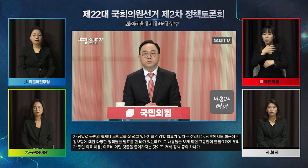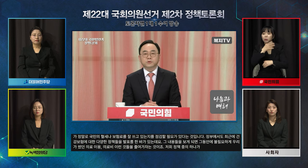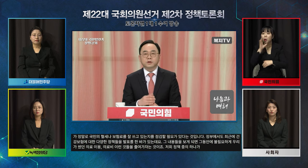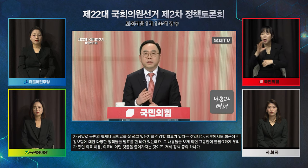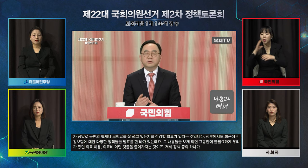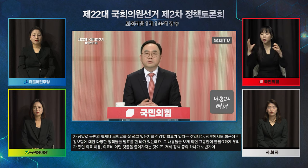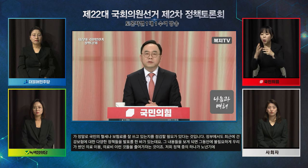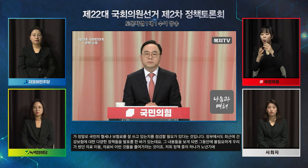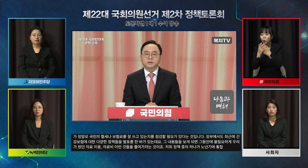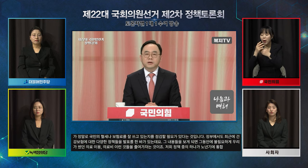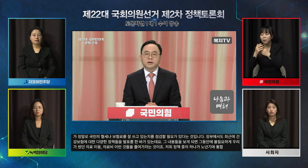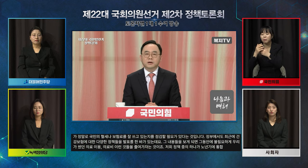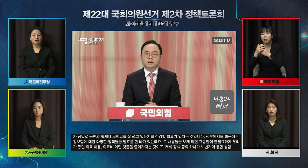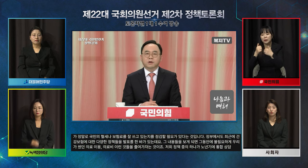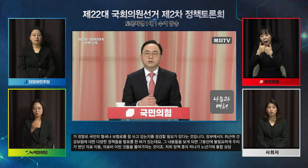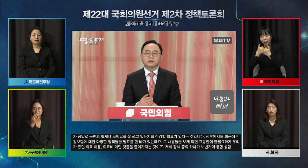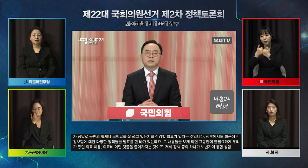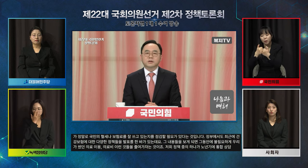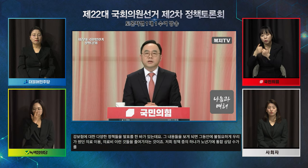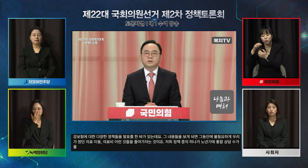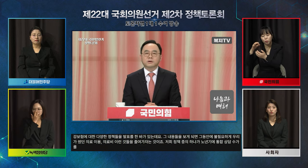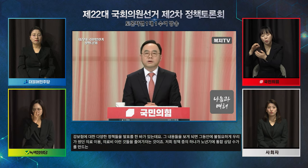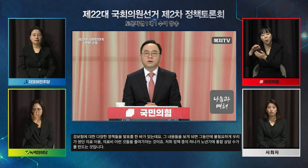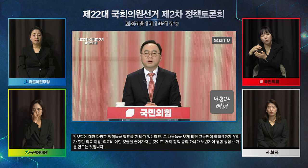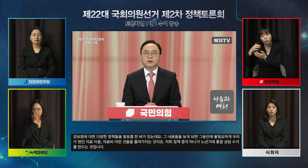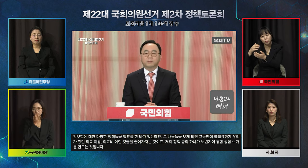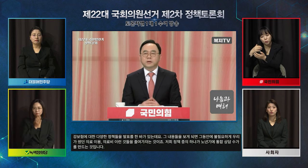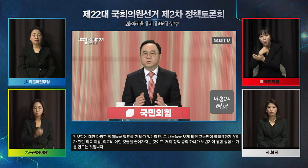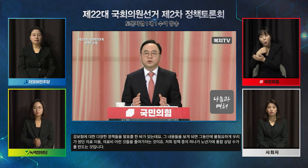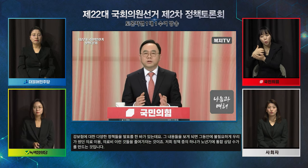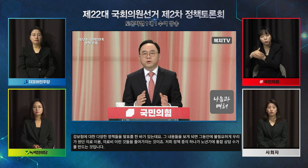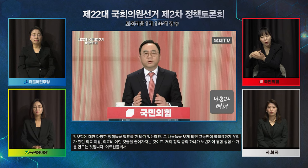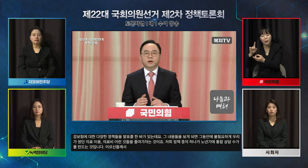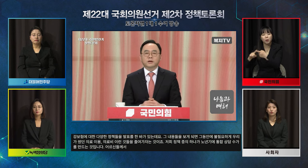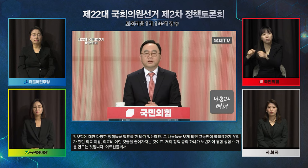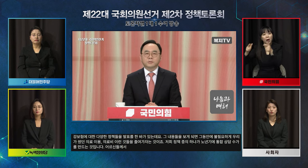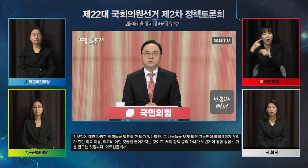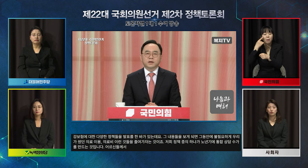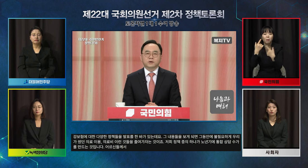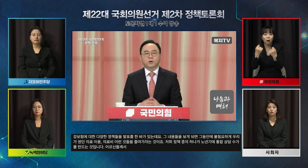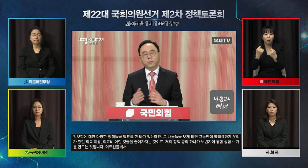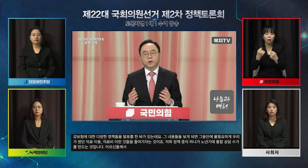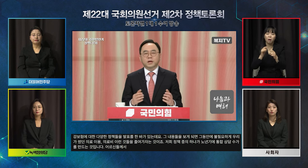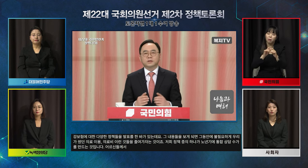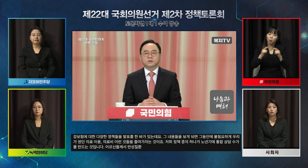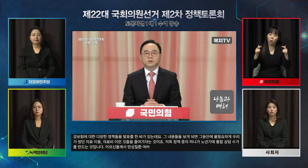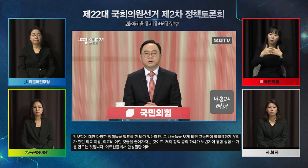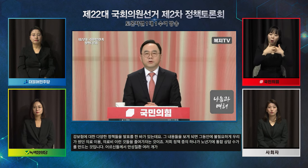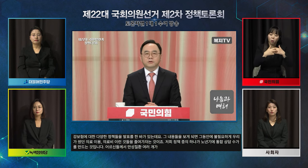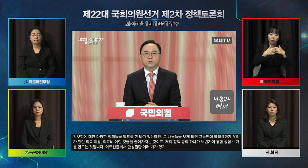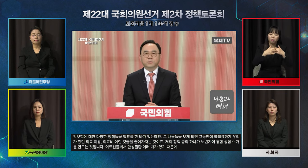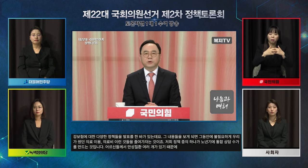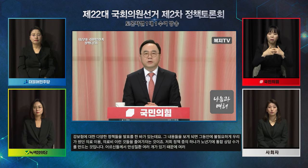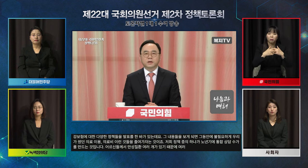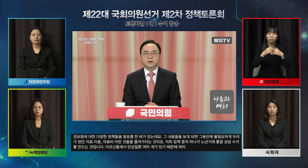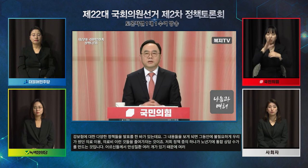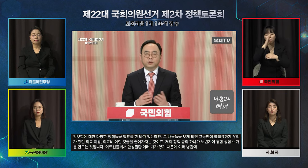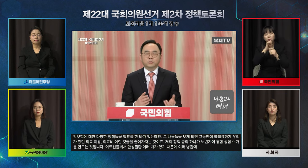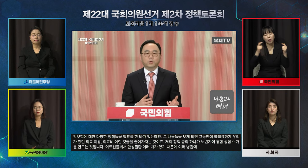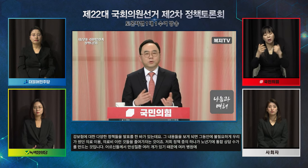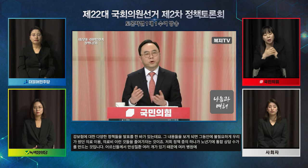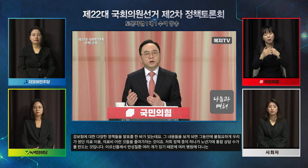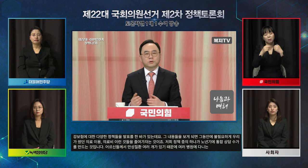통합상담 숙가를 만드는 것입니다. 어르신들께서 완성질환이 여러 개가 있기 때문에 여러 병원에 다니는 거죠. 그러면